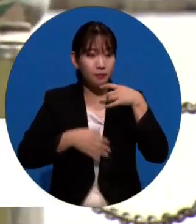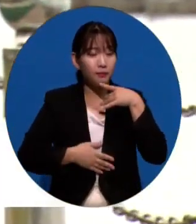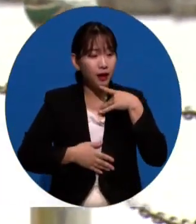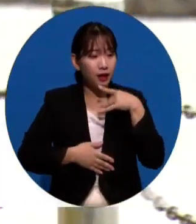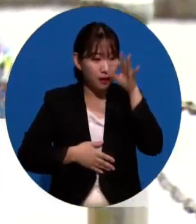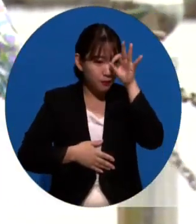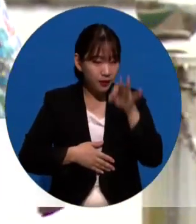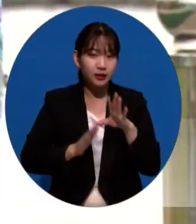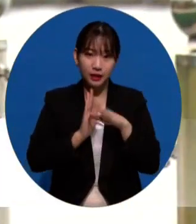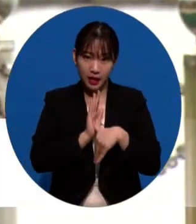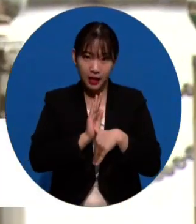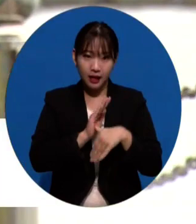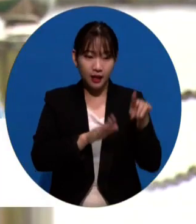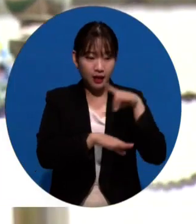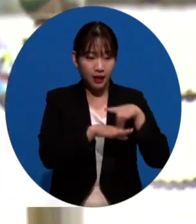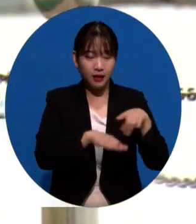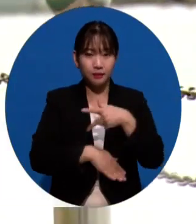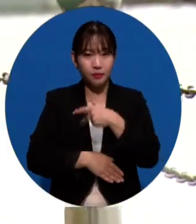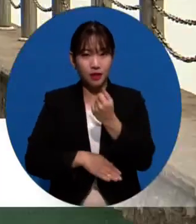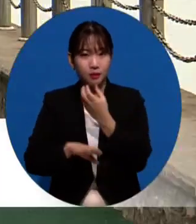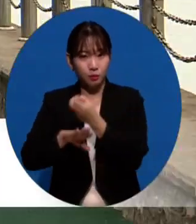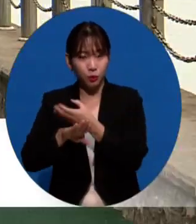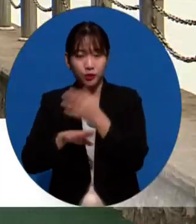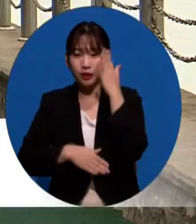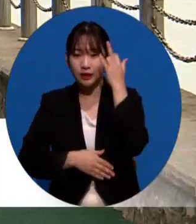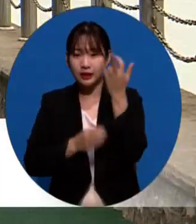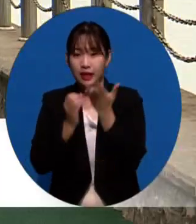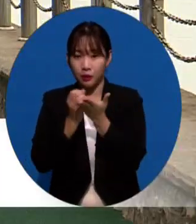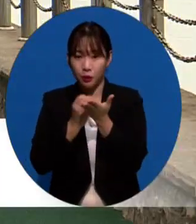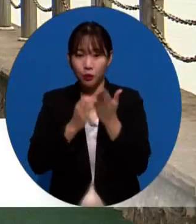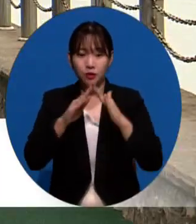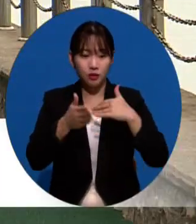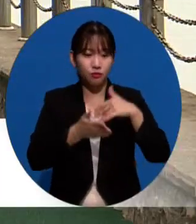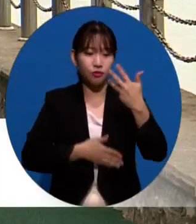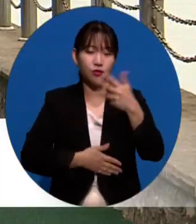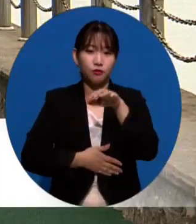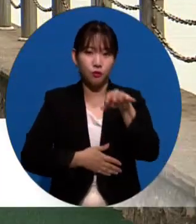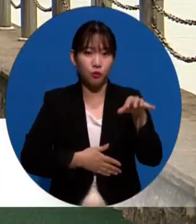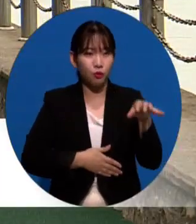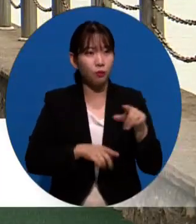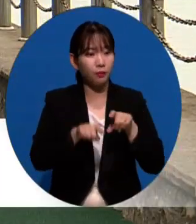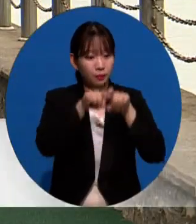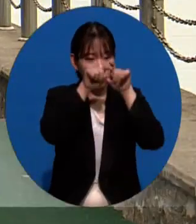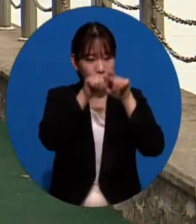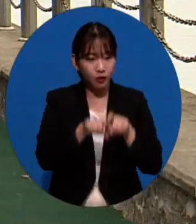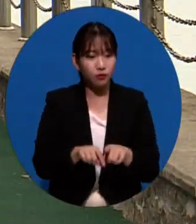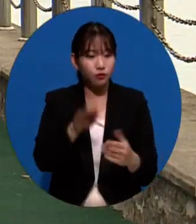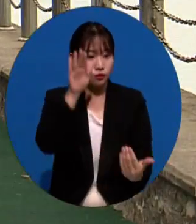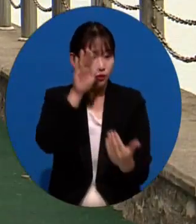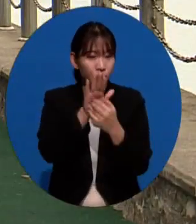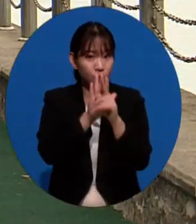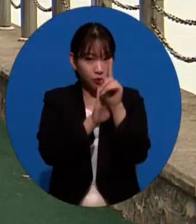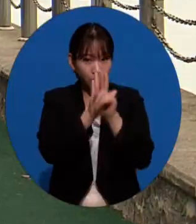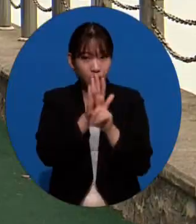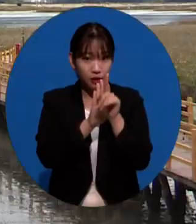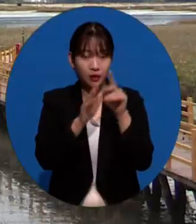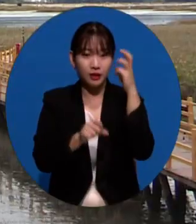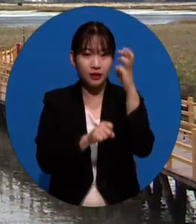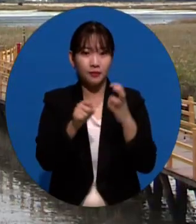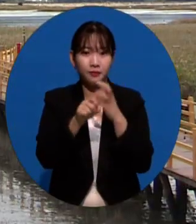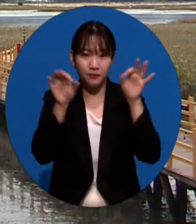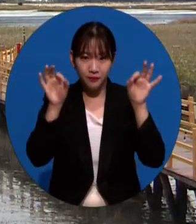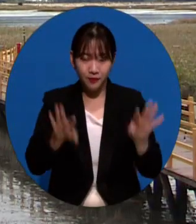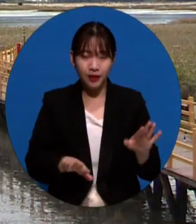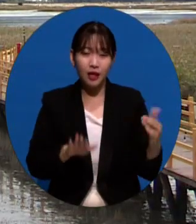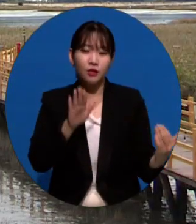놓고 분석했을 때도 해남과 자는 보성 흑산도 등 전남 8곳에 평균 최고 기온이 30만원